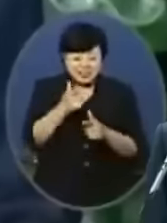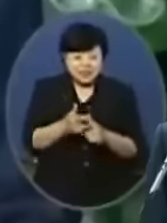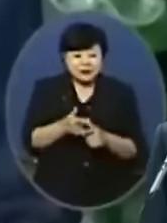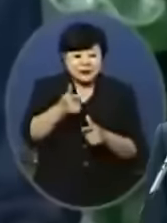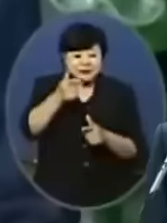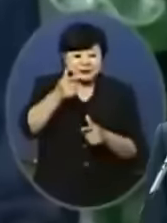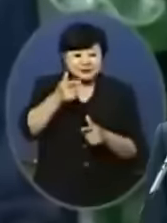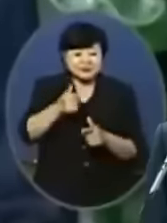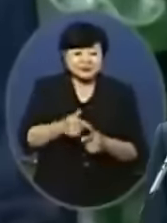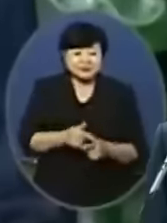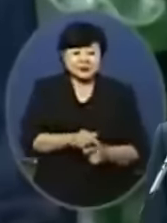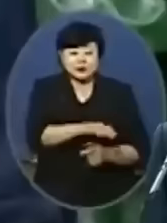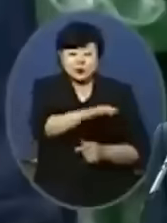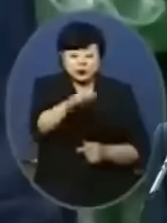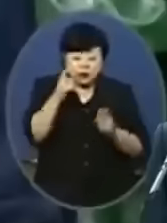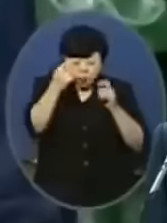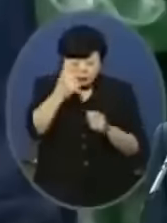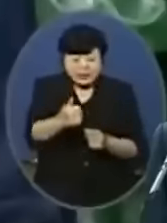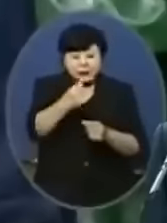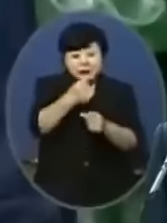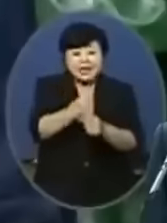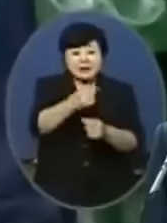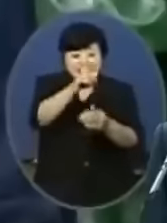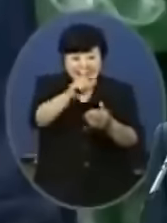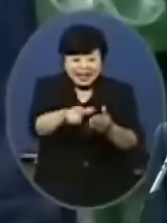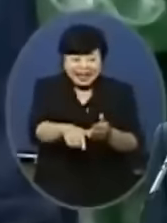예수님을 우리의 목자로 삼으면